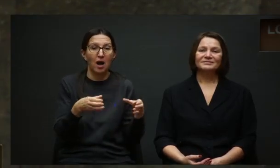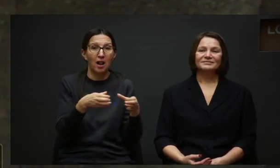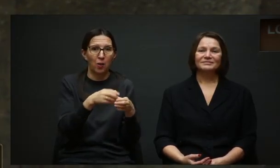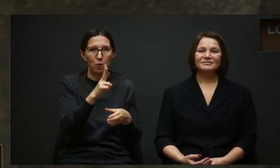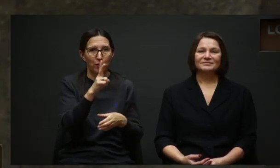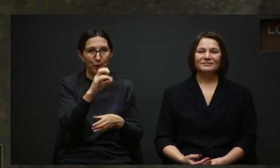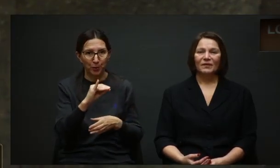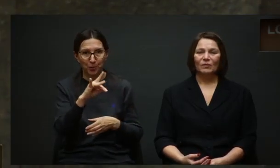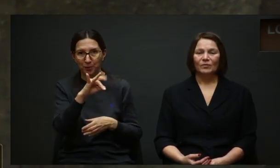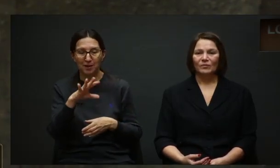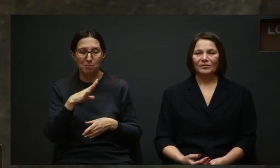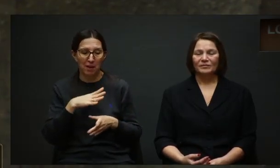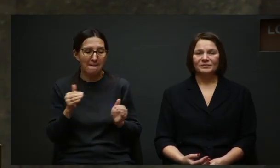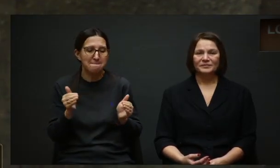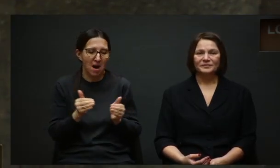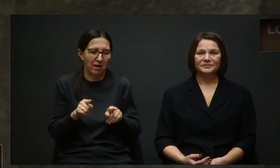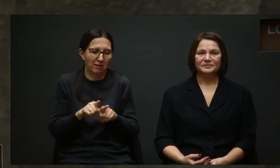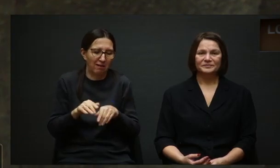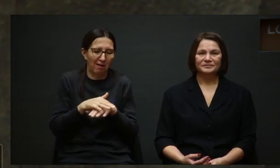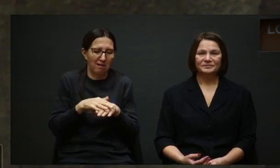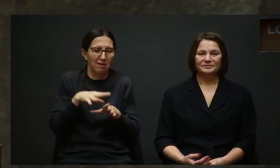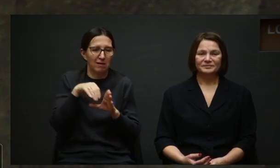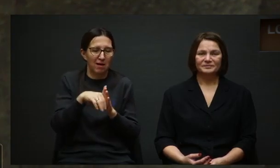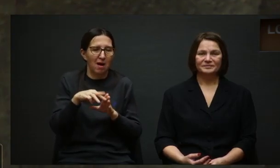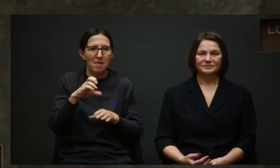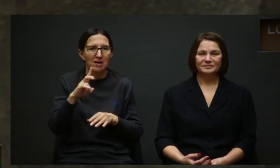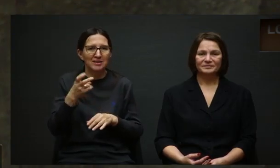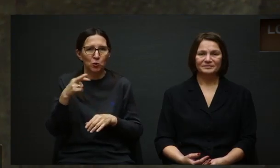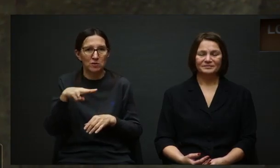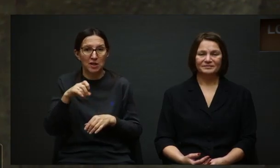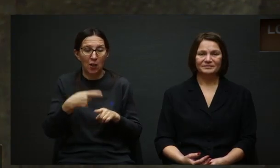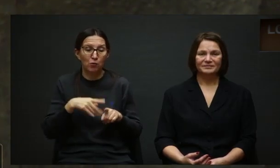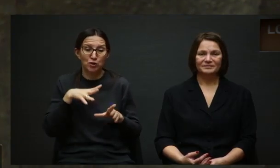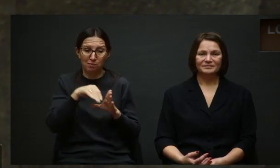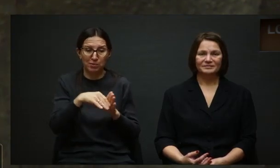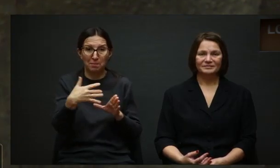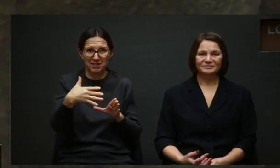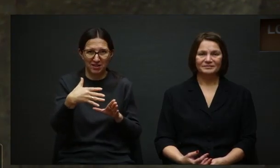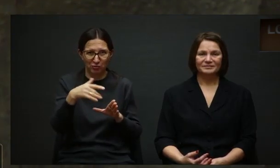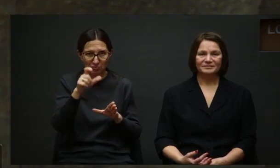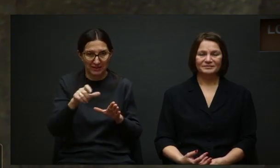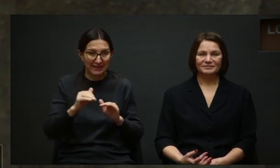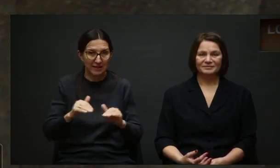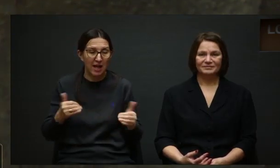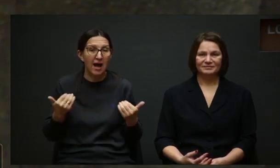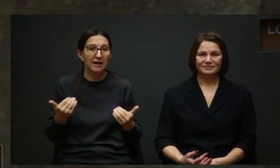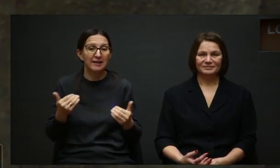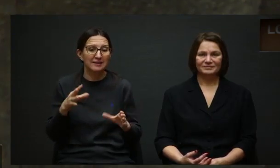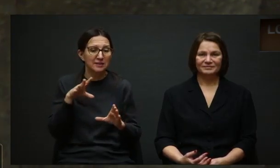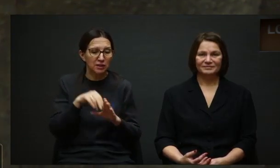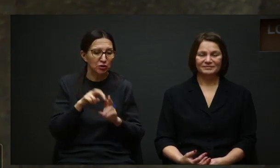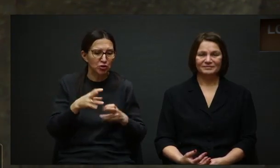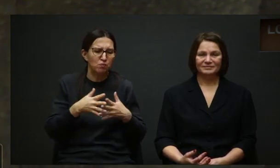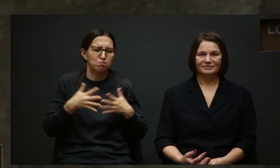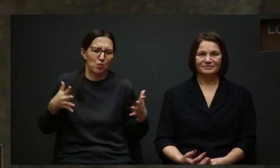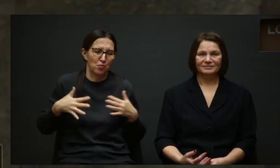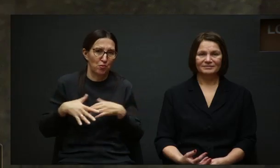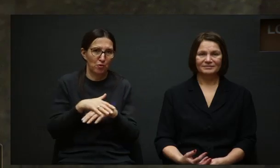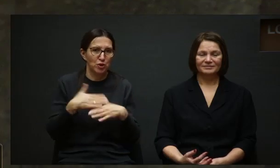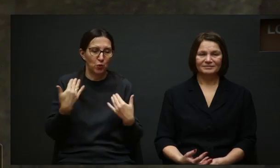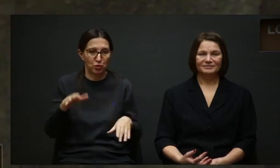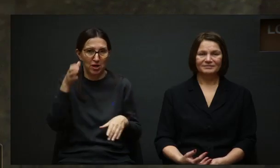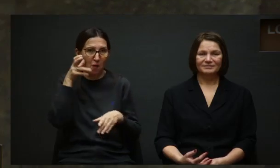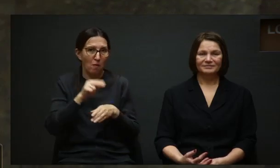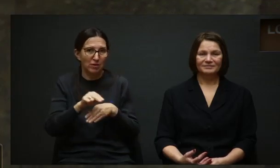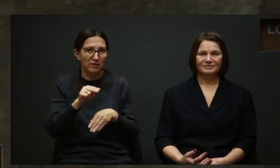когда-то был маленькой масонской ложей, где училось 50 детей, сейчас в QI, только значительно в более широком масштабе